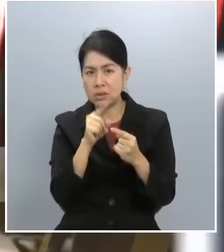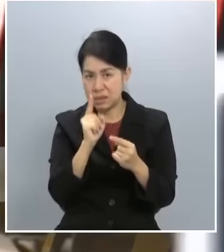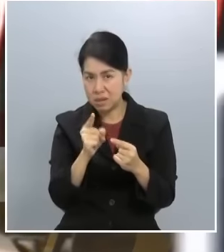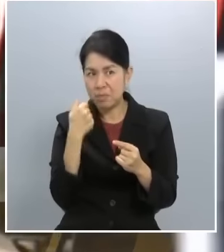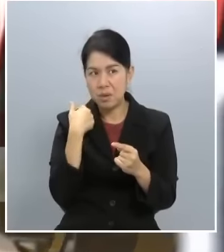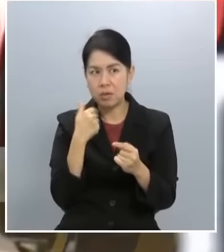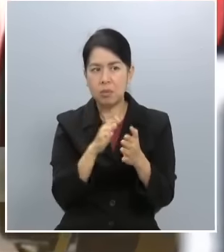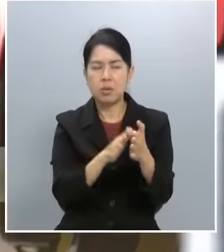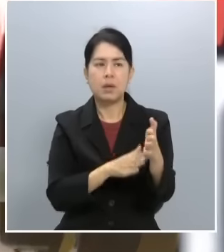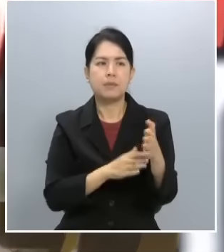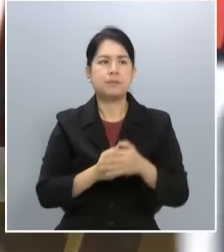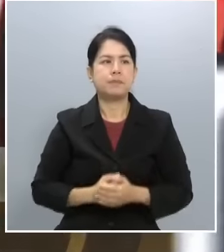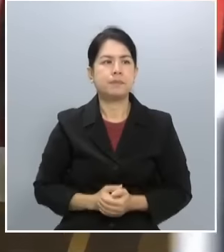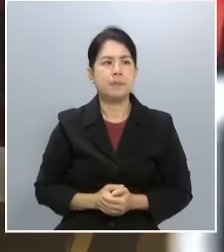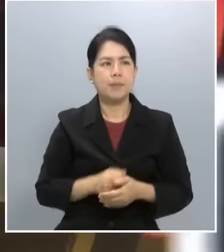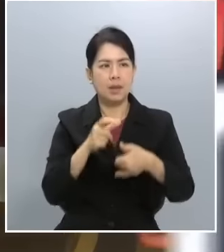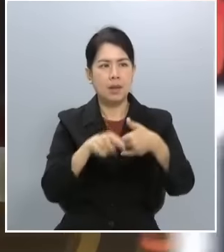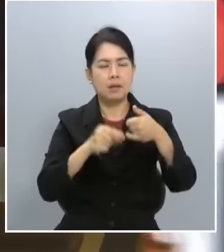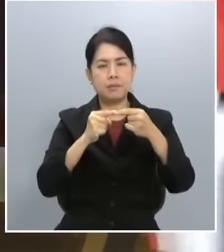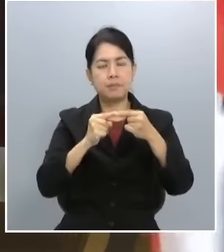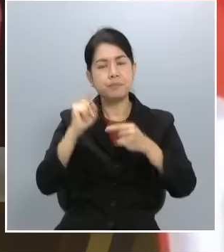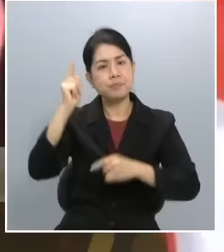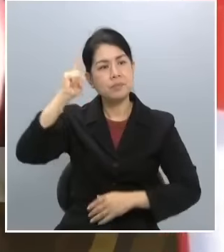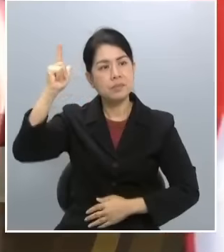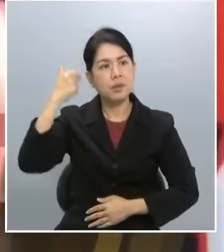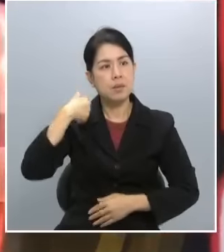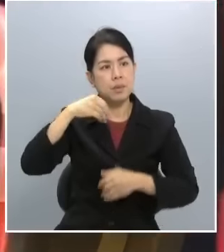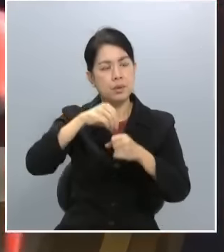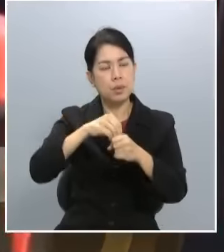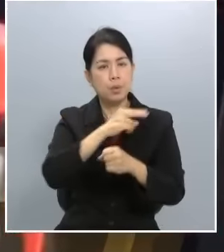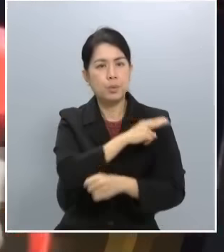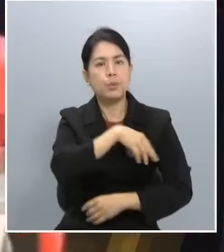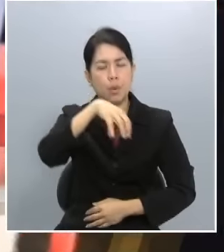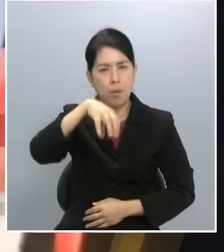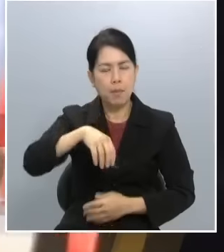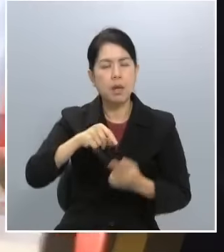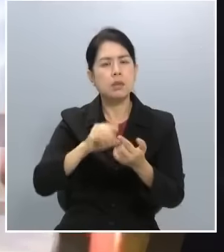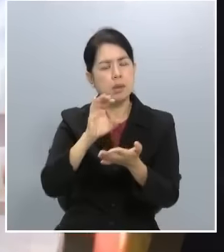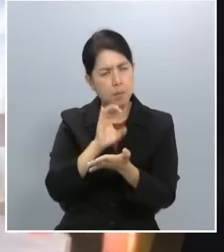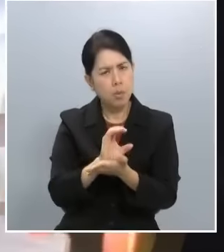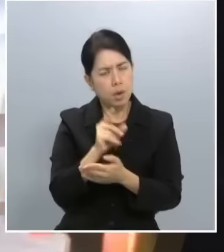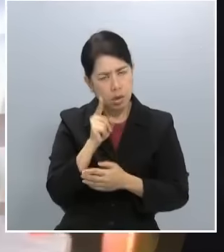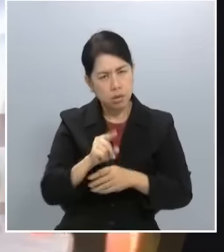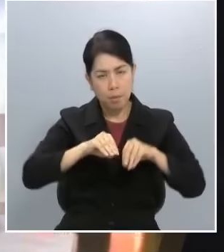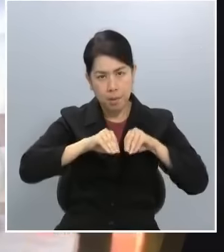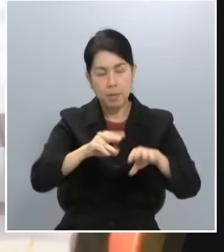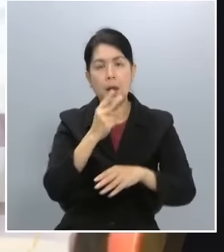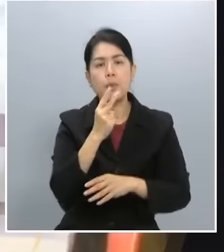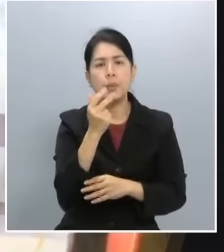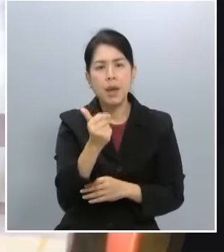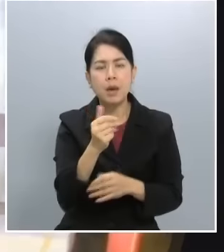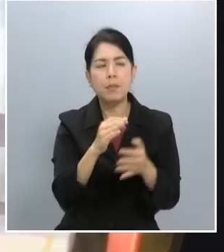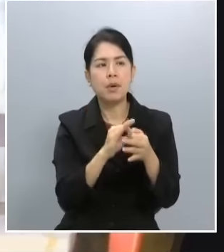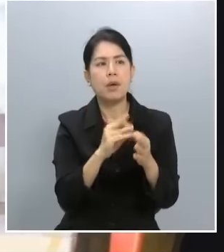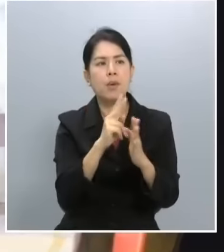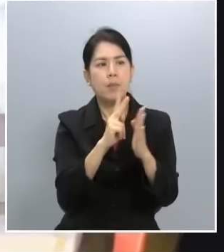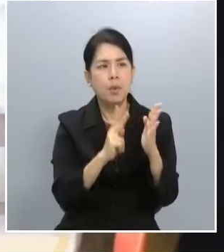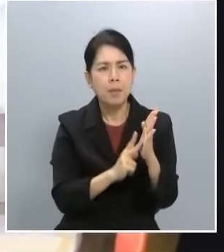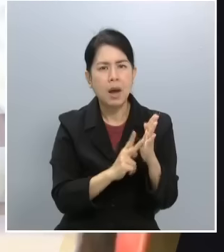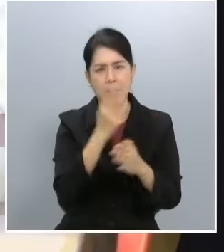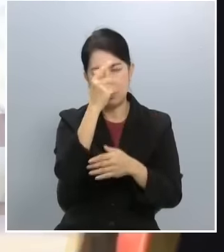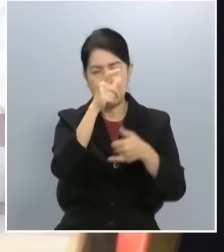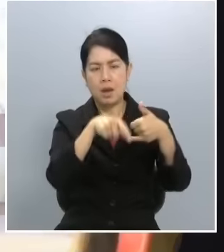ที่ตัวทักษิณชินวัตรยังอยู่โรงพยาบาลตำรวจเป็นสิ่งที่ต้องเปิดเผยได้ครับเพราะมันเป็นเรื่องของกฎหมายเขาไม่ใช่คนไข้ทั่ว